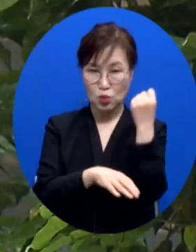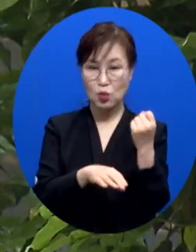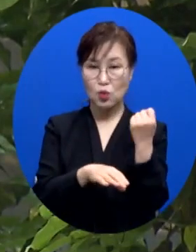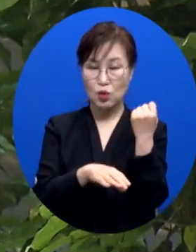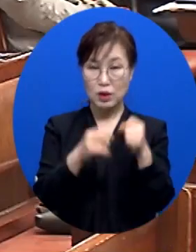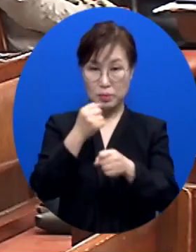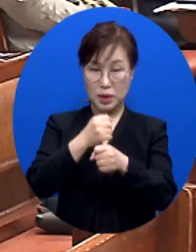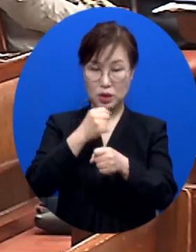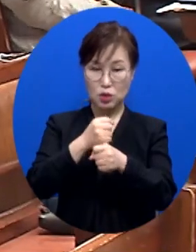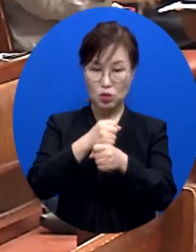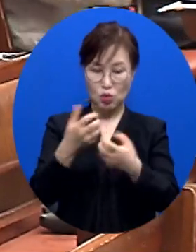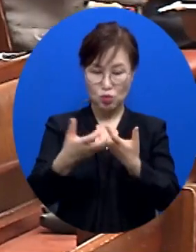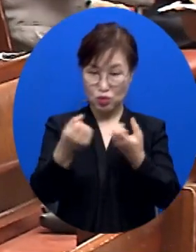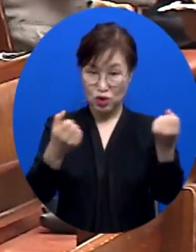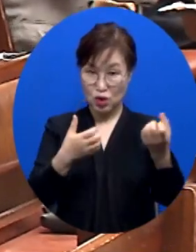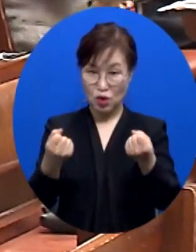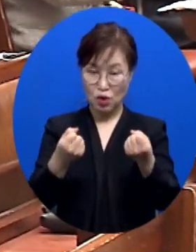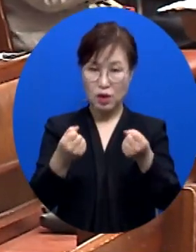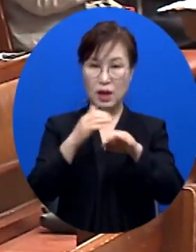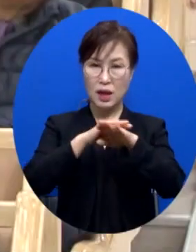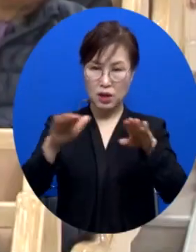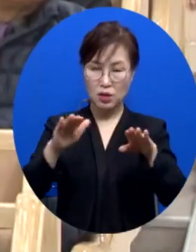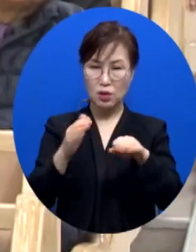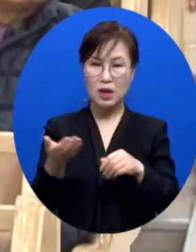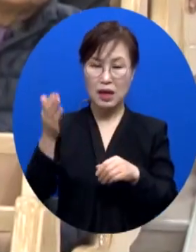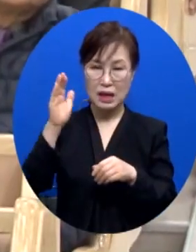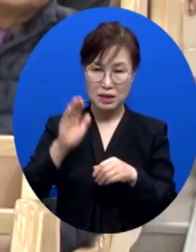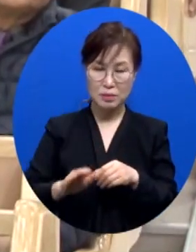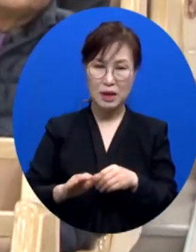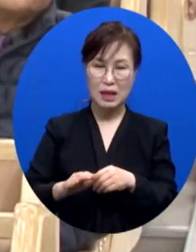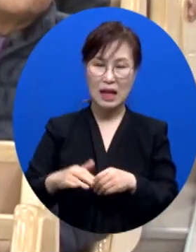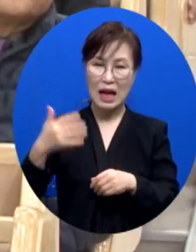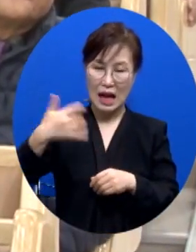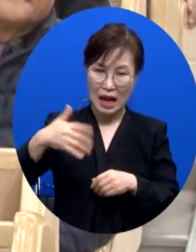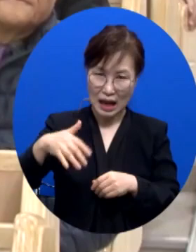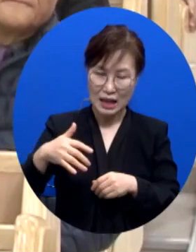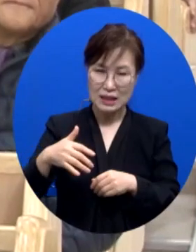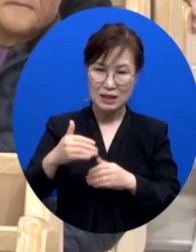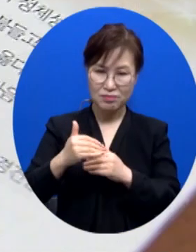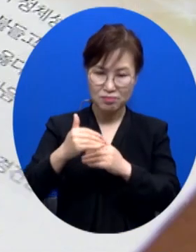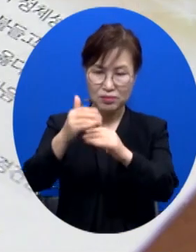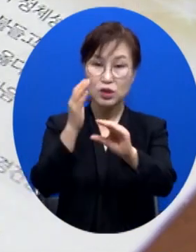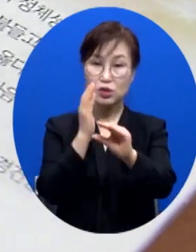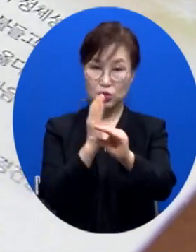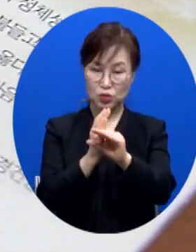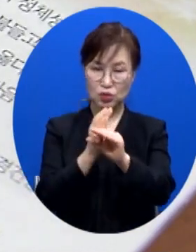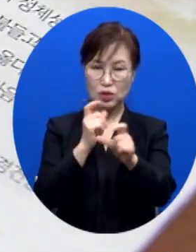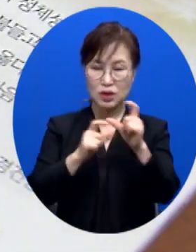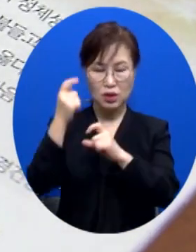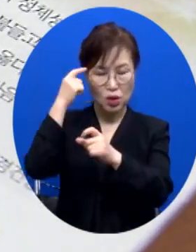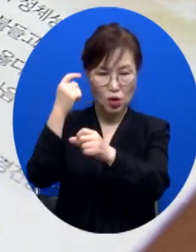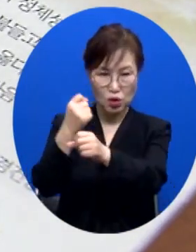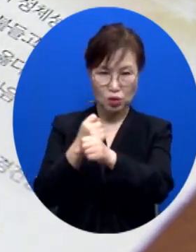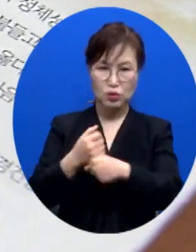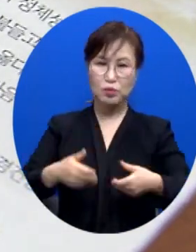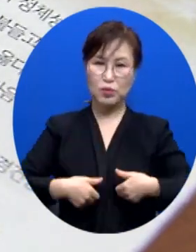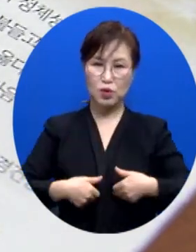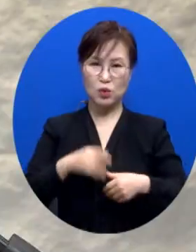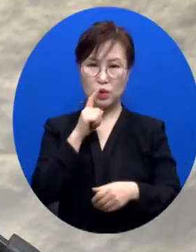분열을 회개하는 계기를 만들었지만 아직 선언적인 운동에 머무는 만큼 앞으로 더욱 연구될 필요가 있다고